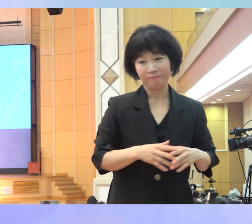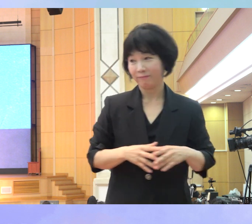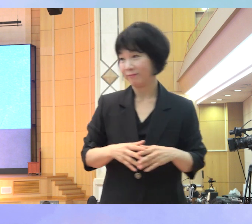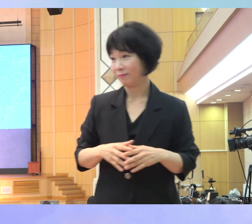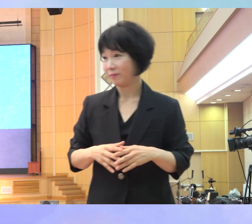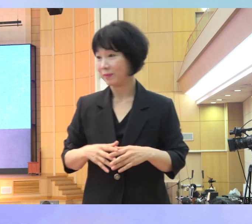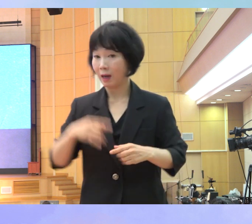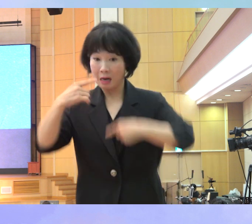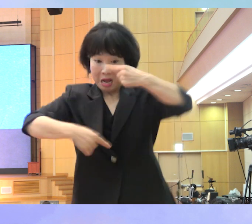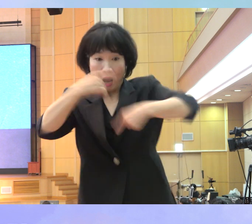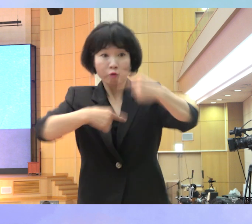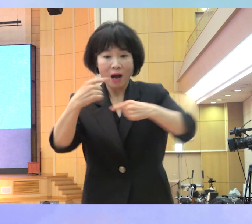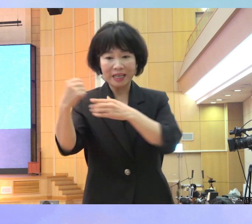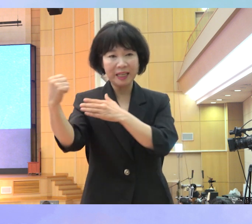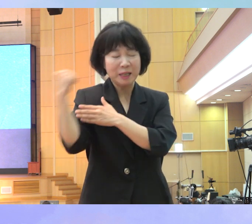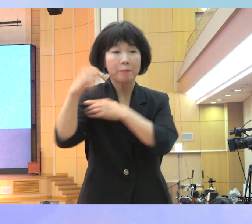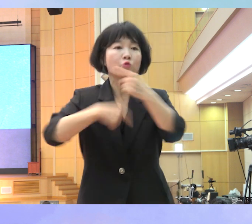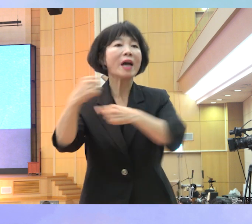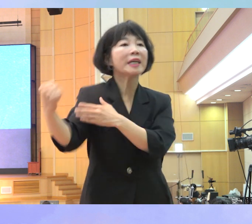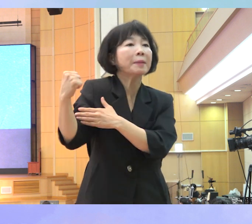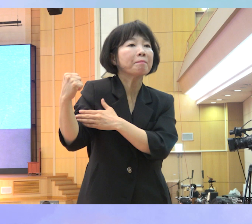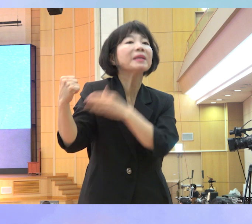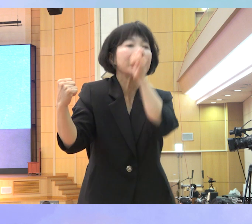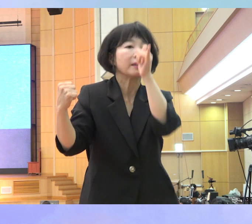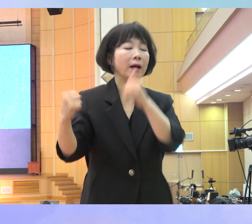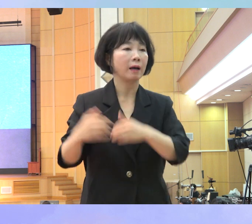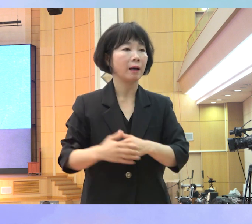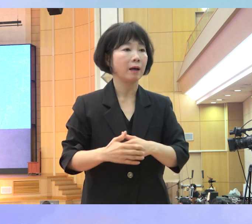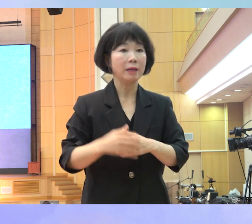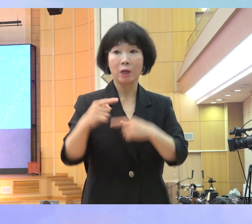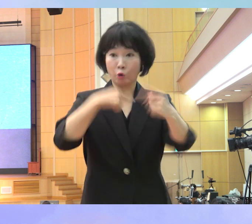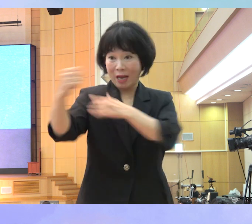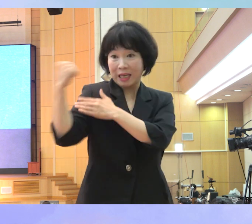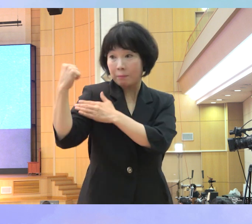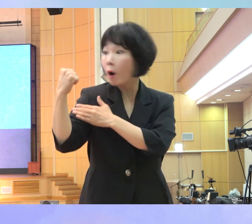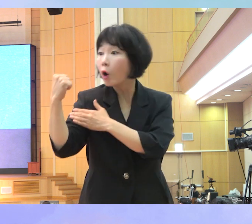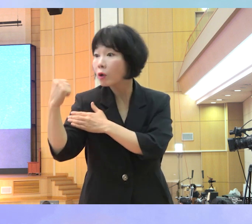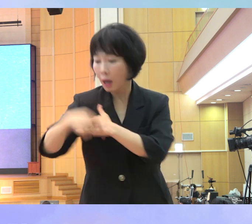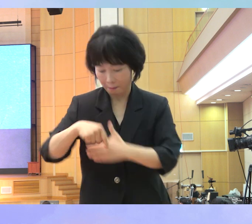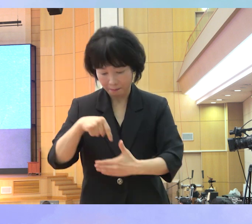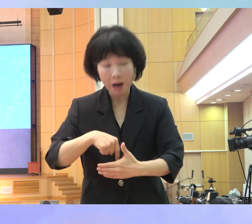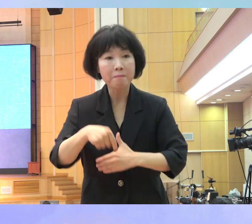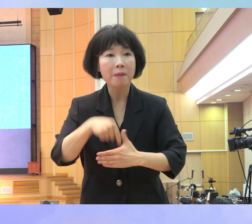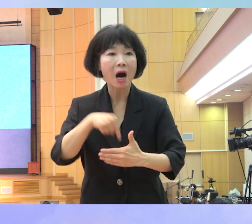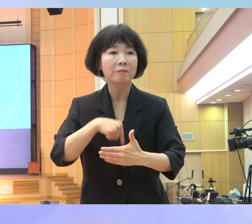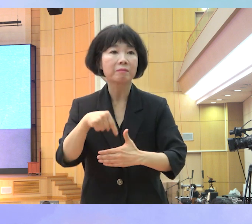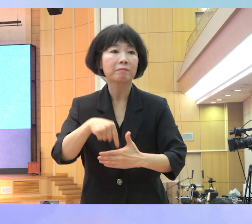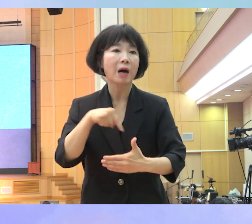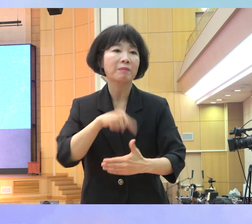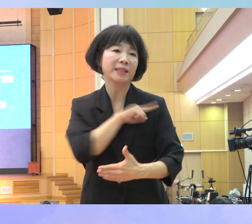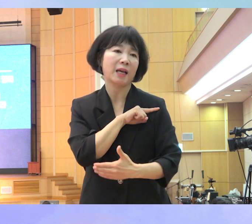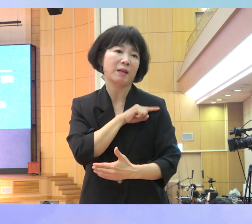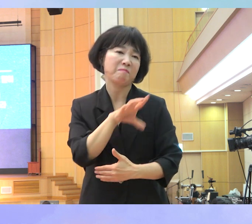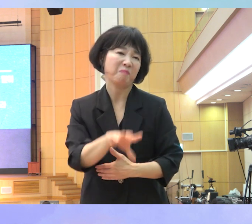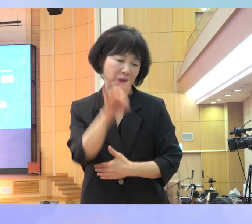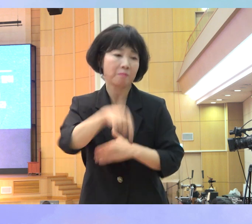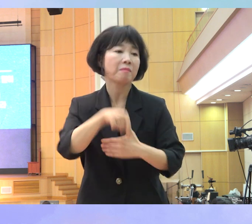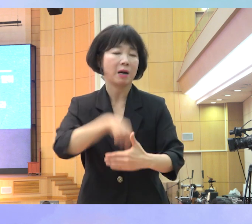그래서 말에 힘이 있으려면요, 마음이 먼저라는 거예요. 그래서 로마서 10장 10절에는 이런 말씀도 나와